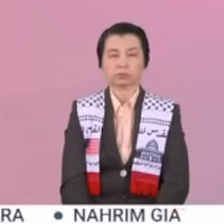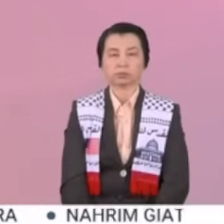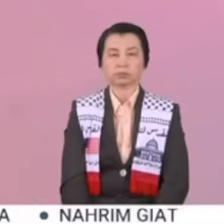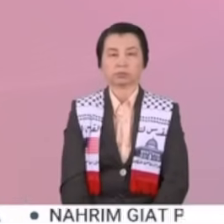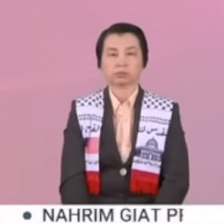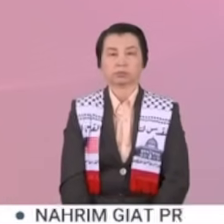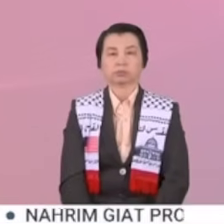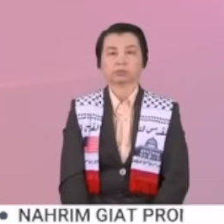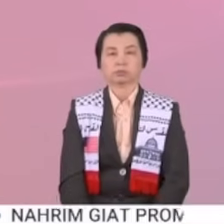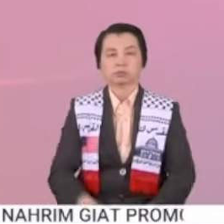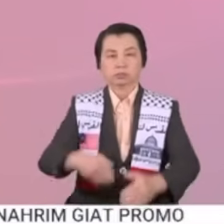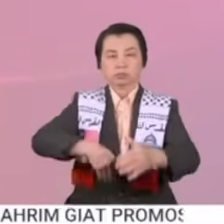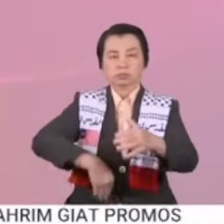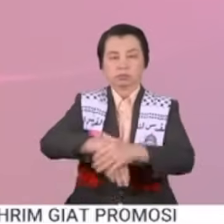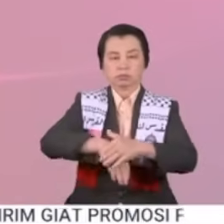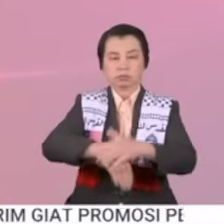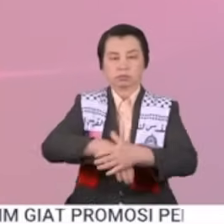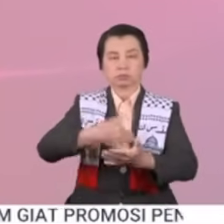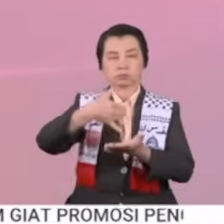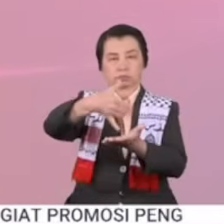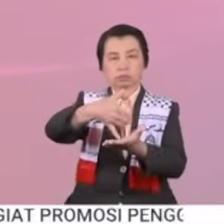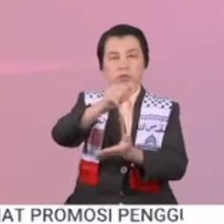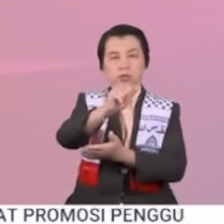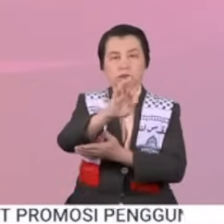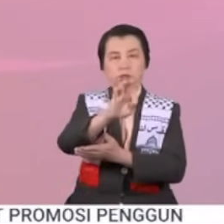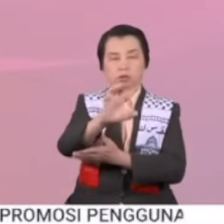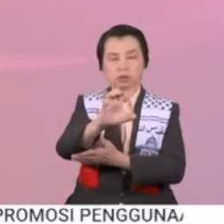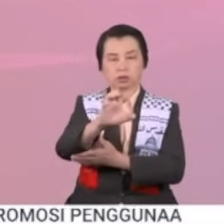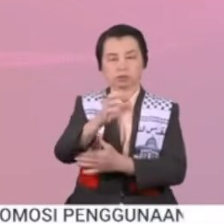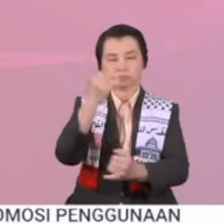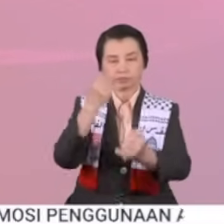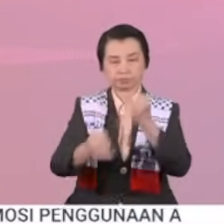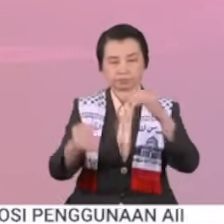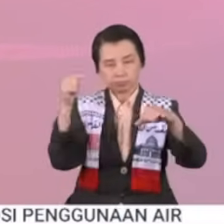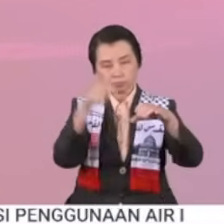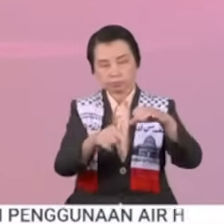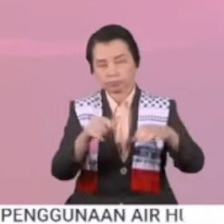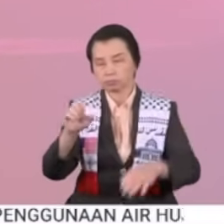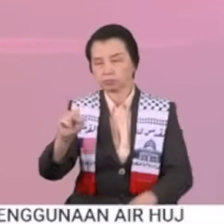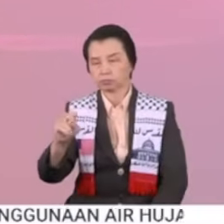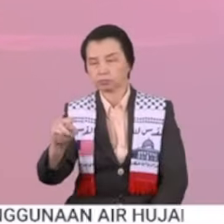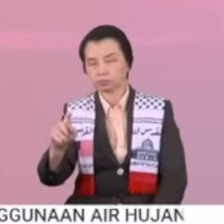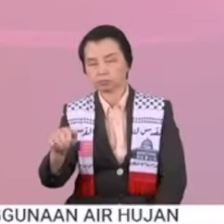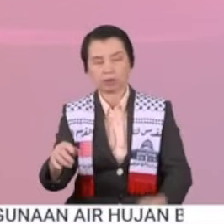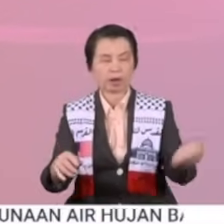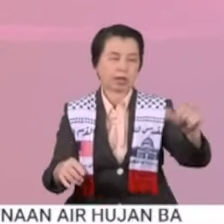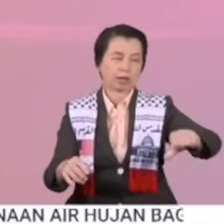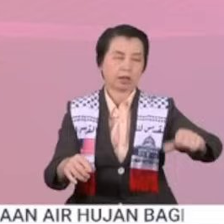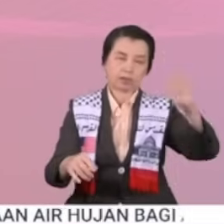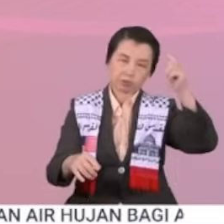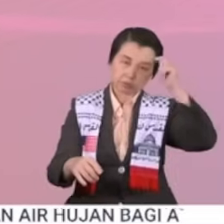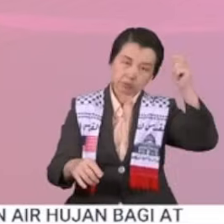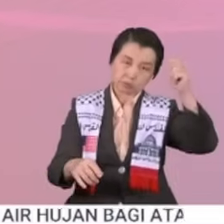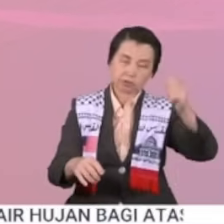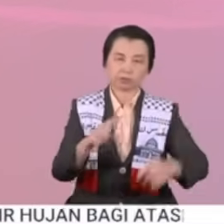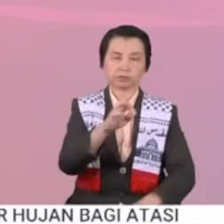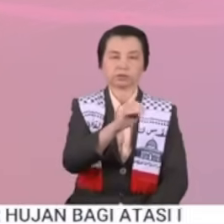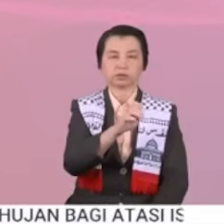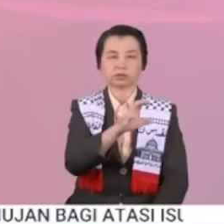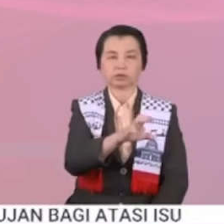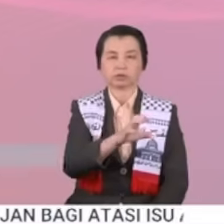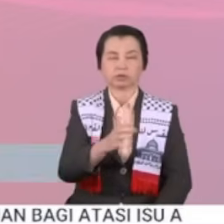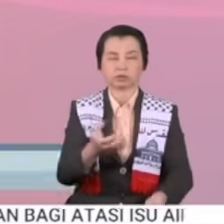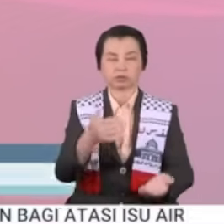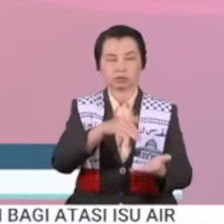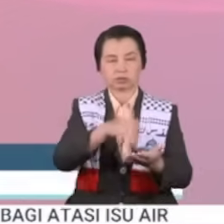ini bola sepak Piala AFC jaringan di penghujung aksi oleh Sony norde memastikan pasukan Terengganu FC TFC